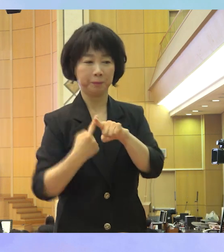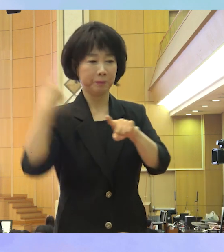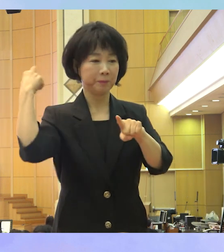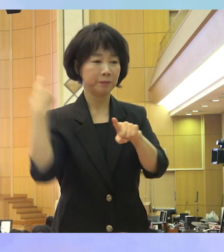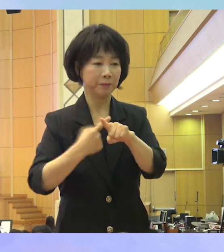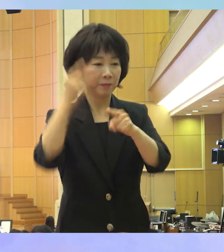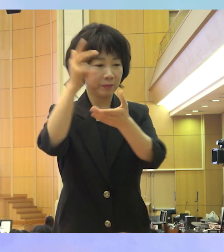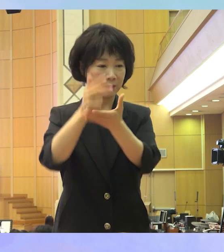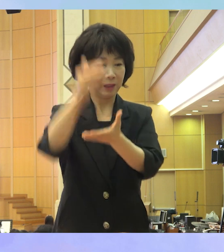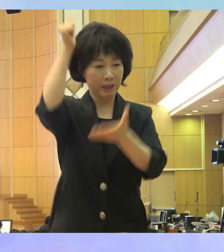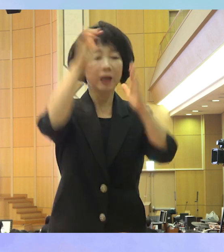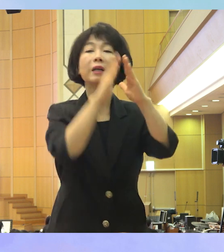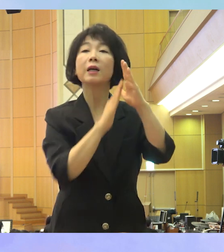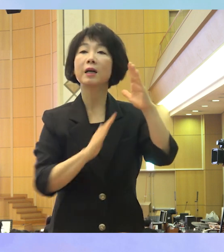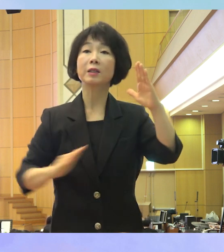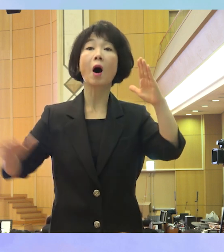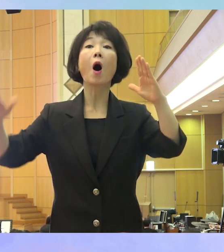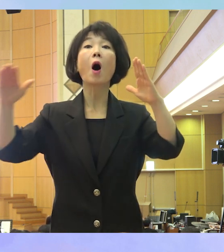천국이라 주의